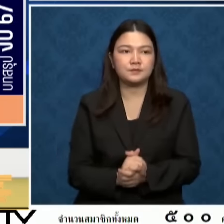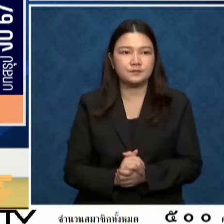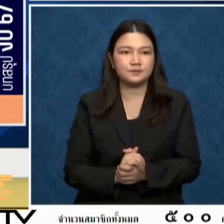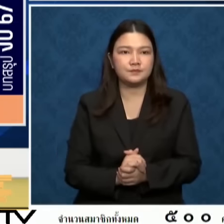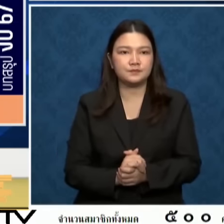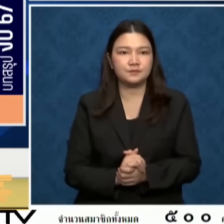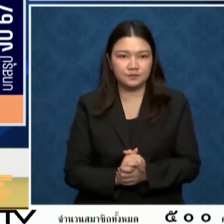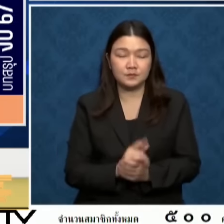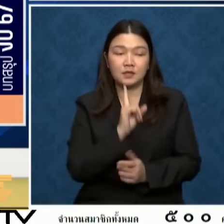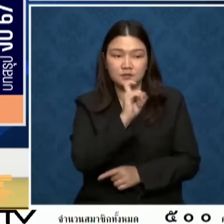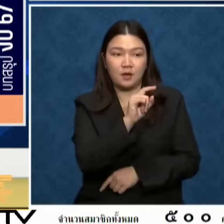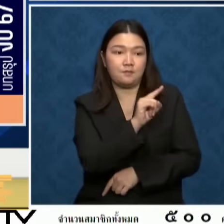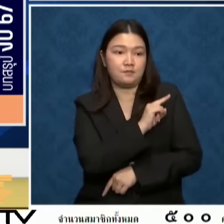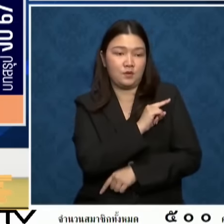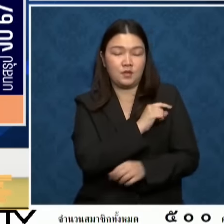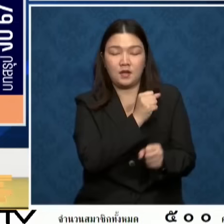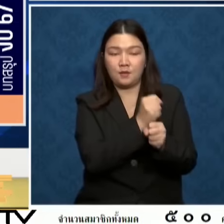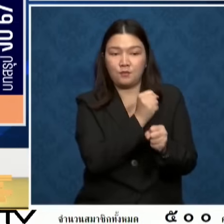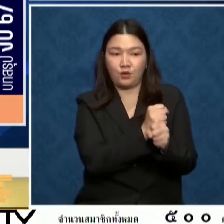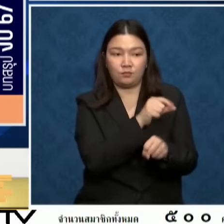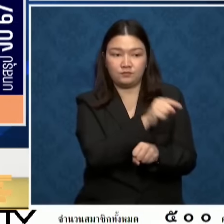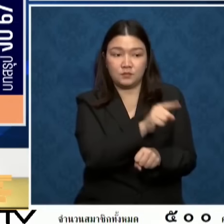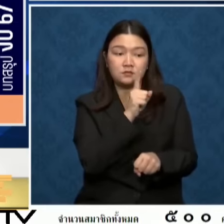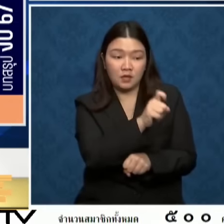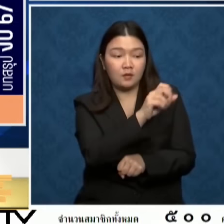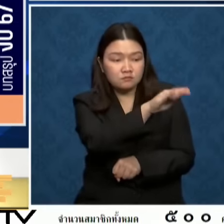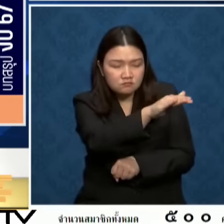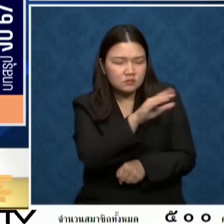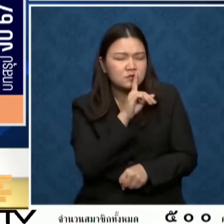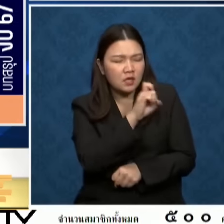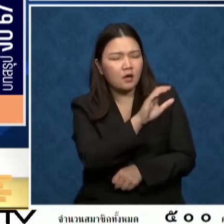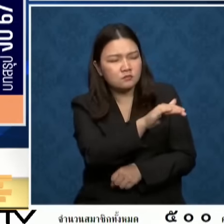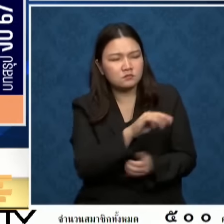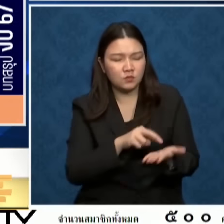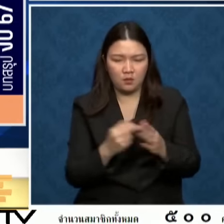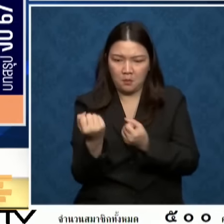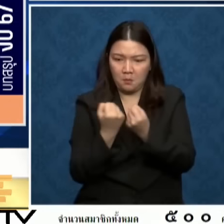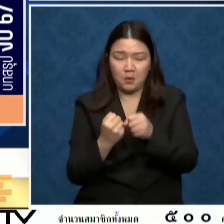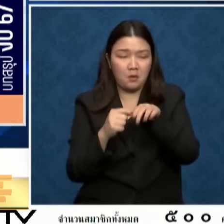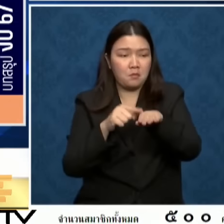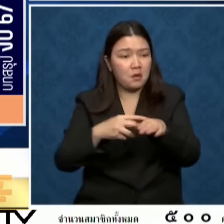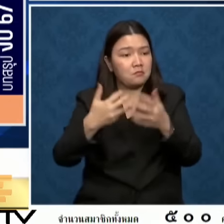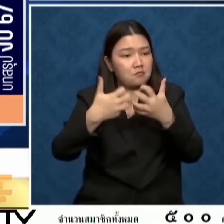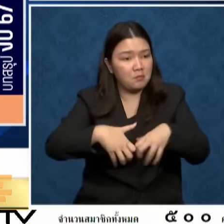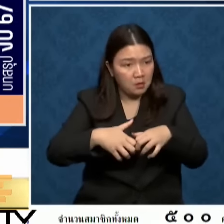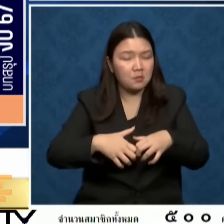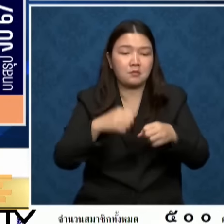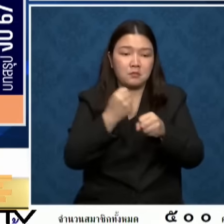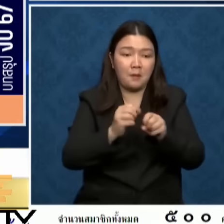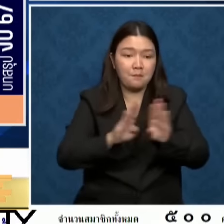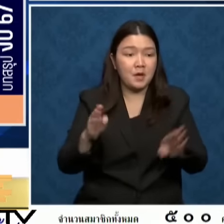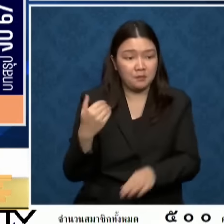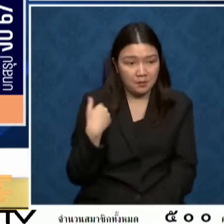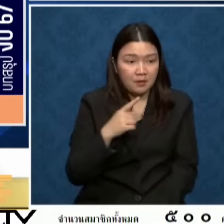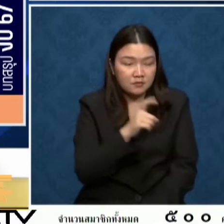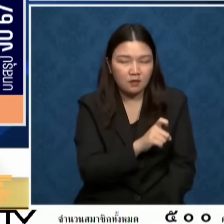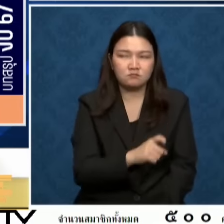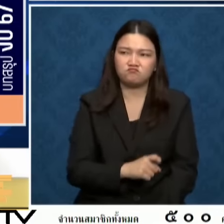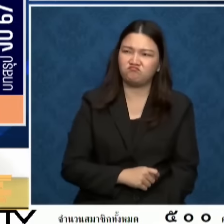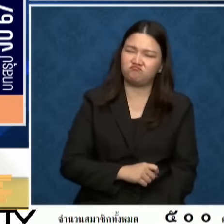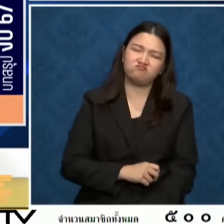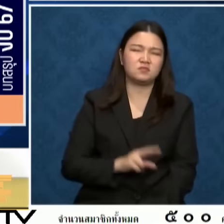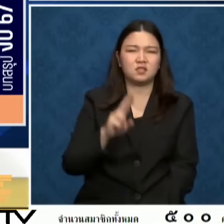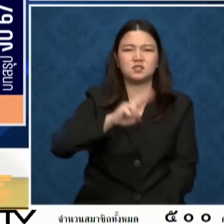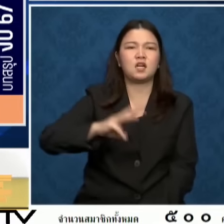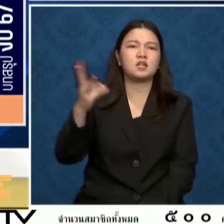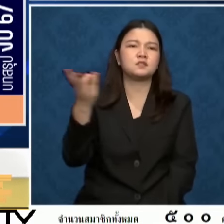อบถามเจานที่ระดับปฏิบัิการว่ถามจๆนะครับพี่รสน้ำได้ใช้บางไหมเจ้านที่แจ้งผมว่าไม่ค่อยได้